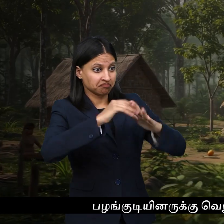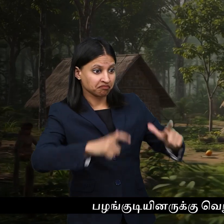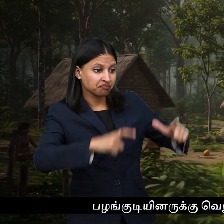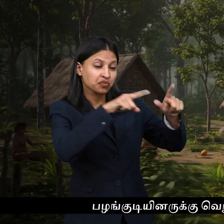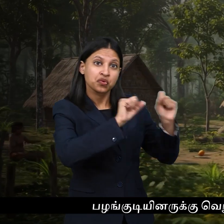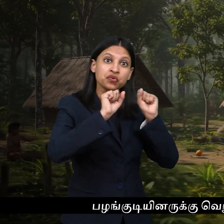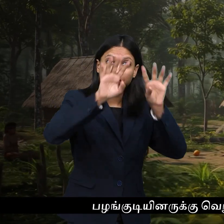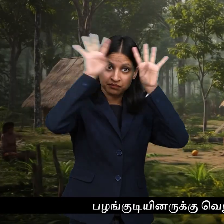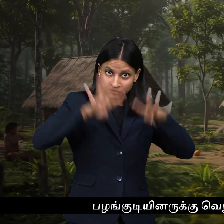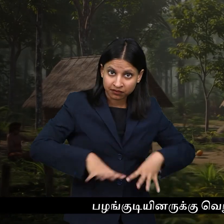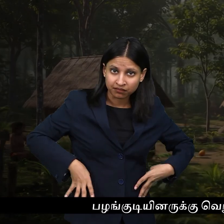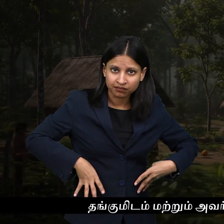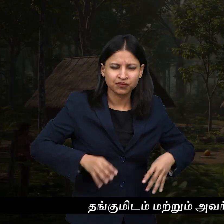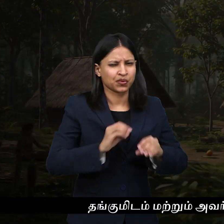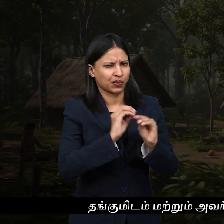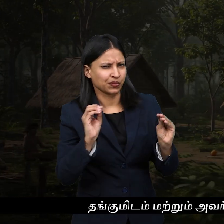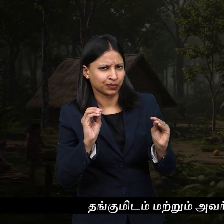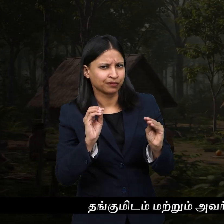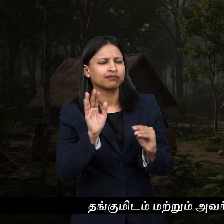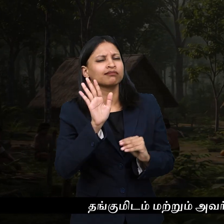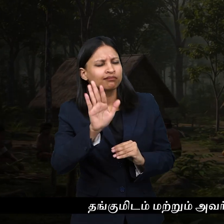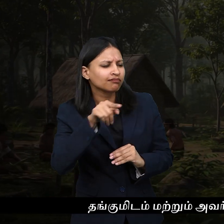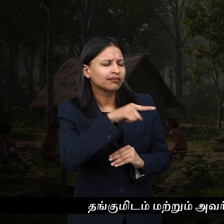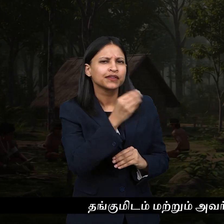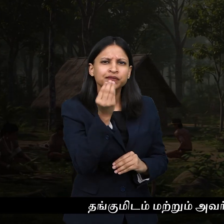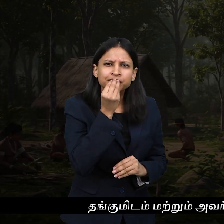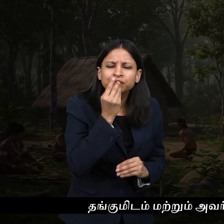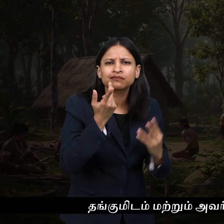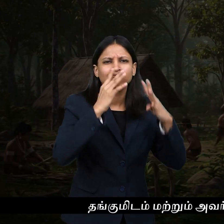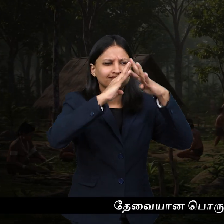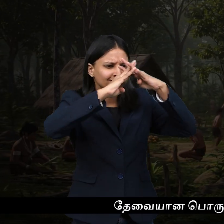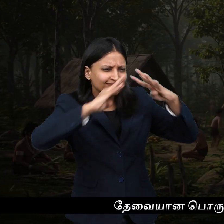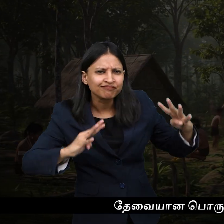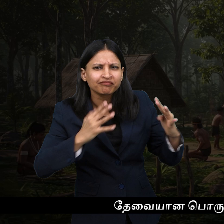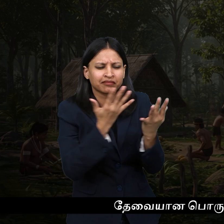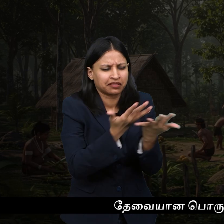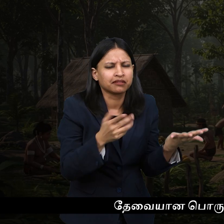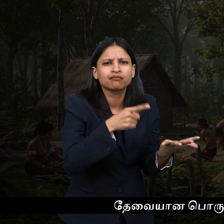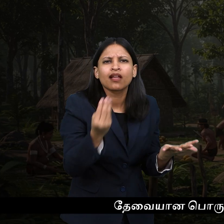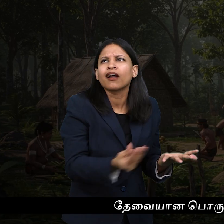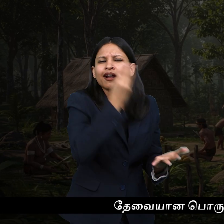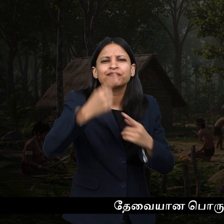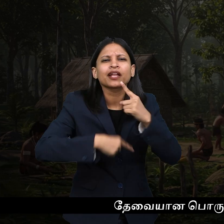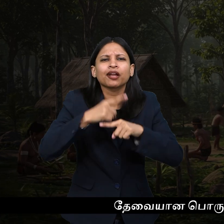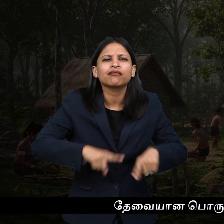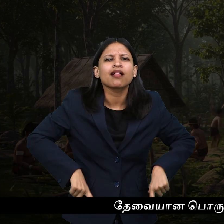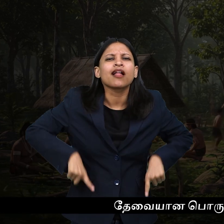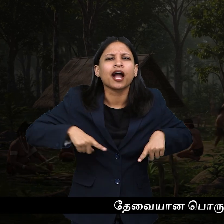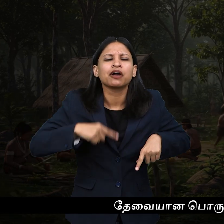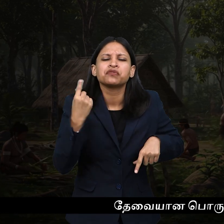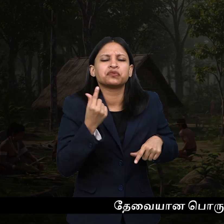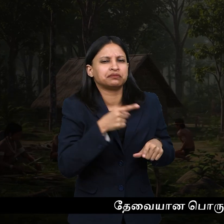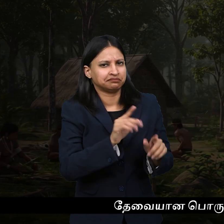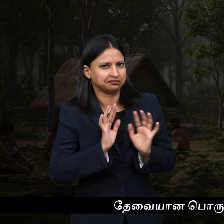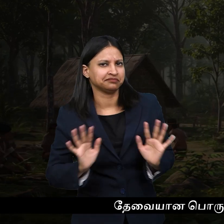பழங்குடியினருக்கு வெறும் வீடுகள் மட்டுமல்ல, உணவு, தங்குமிடம் மற்றும் அவர்களின் அன்றாட வாழ்க்கைக்கு